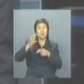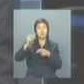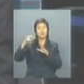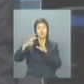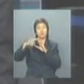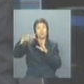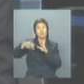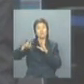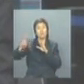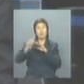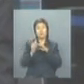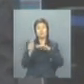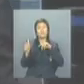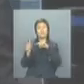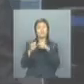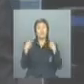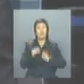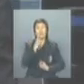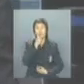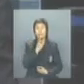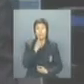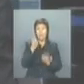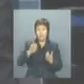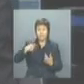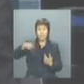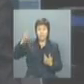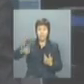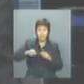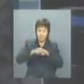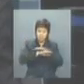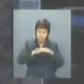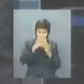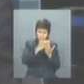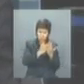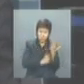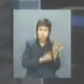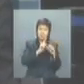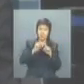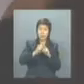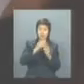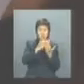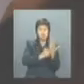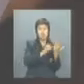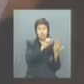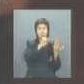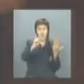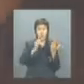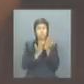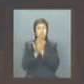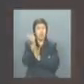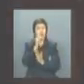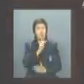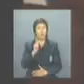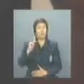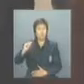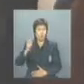หลังจากที่ทนายความนำหลักฐานการรับรองความเป็นส.ส.ที่กกต.รับรองยื่นต่อศาลค่ะ